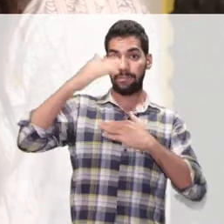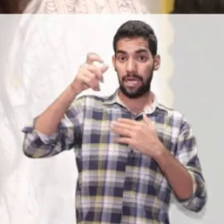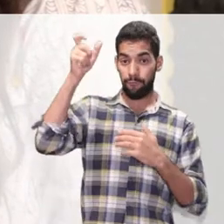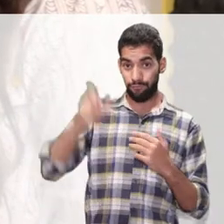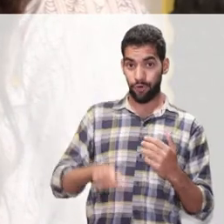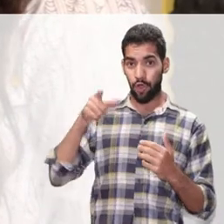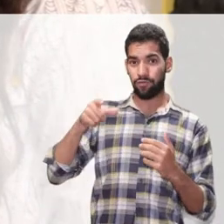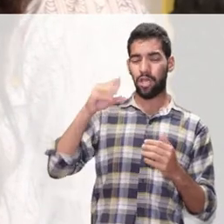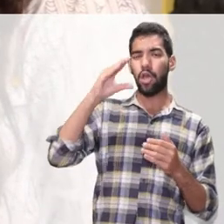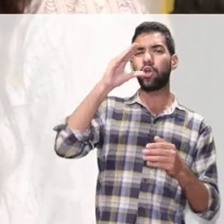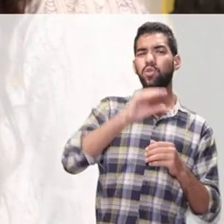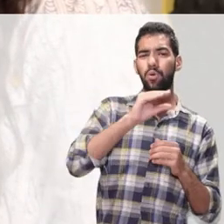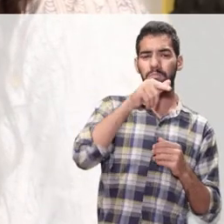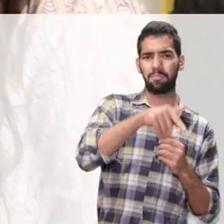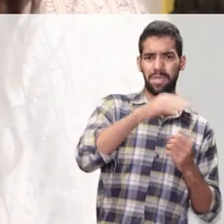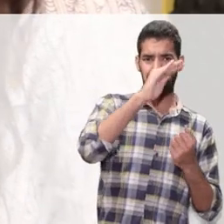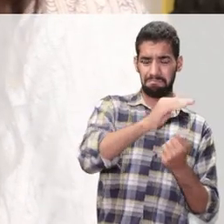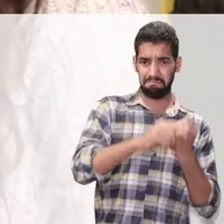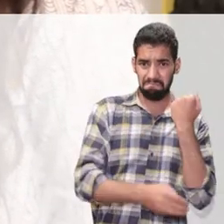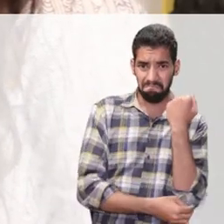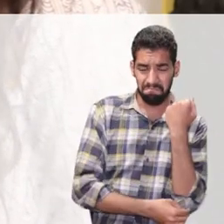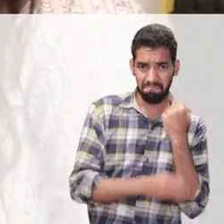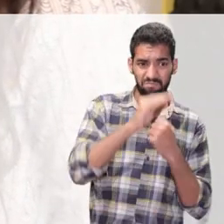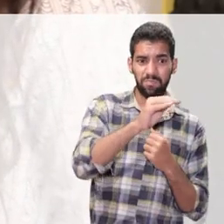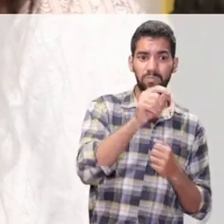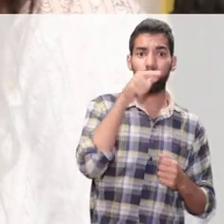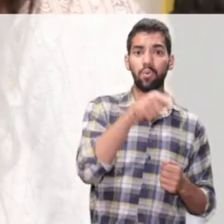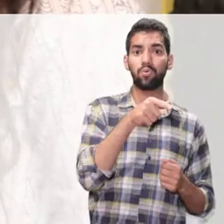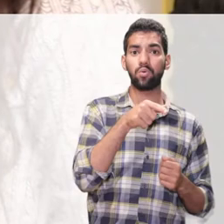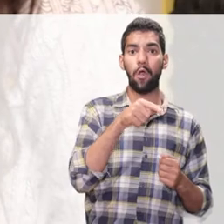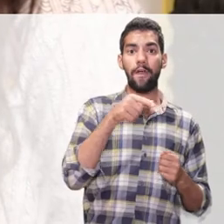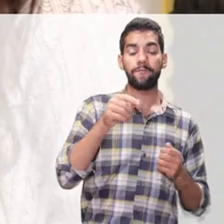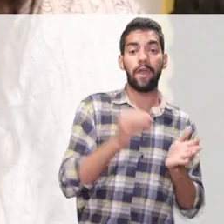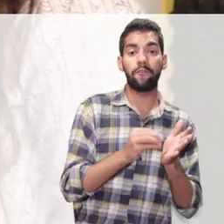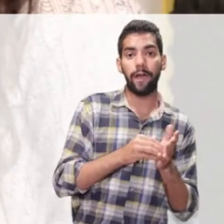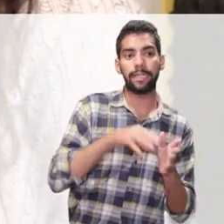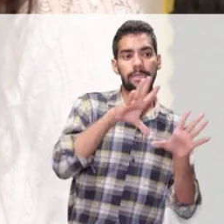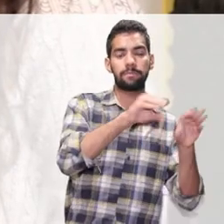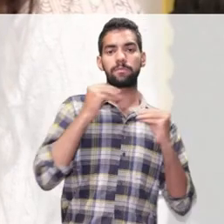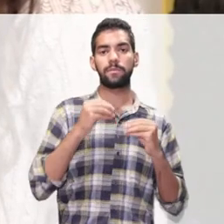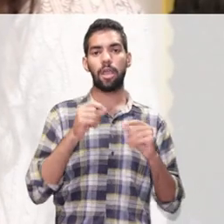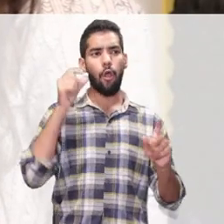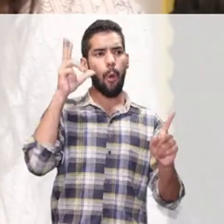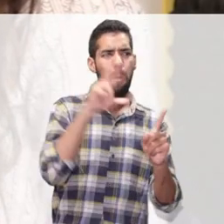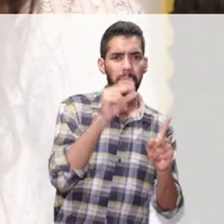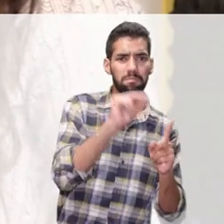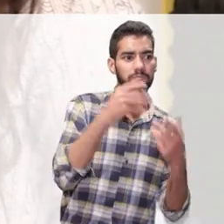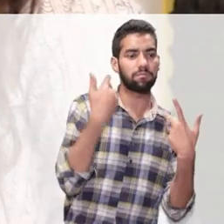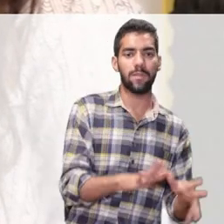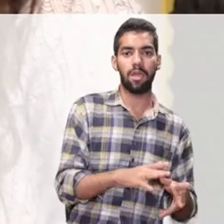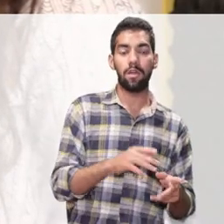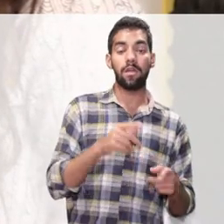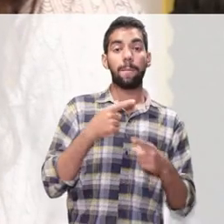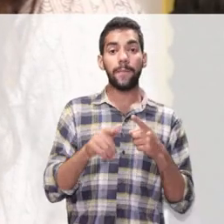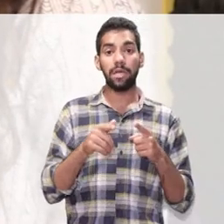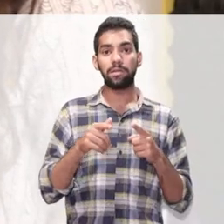एक गरीब आदमी कभी यह एडवांटेज लिए उसके विरुद्ध कि वह पूरे अमीर आदमी निकल गया है वह जाती फिकर गया उसके साथ